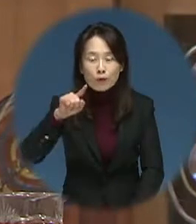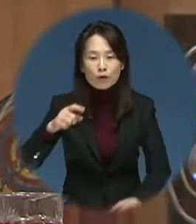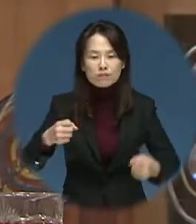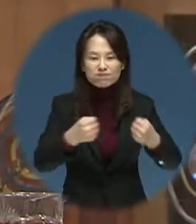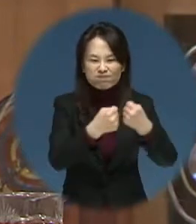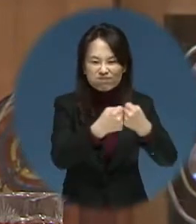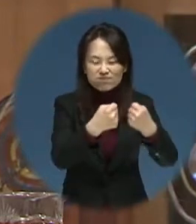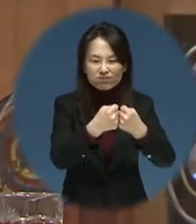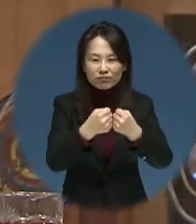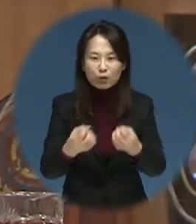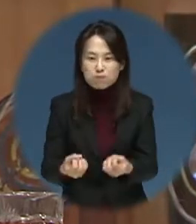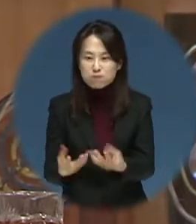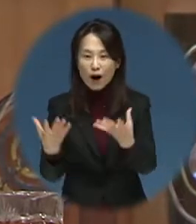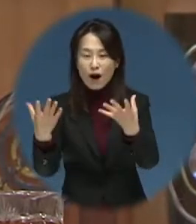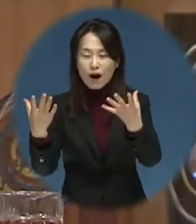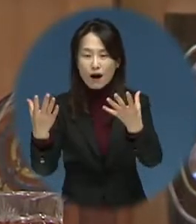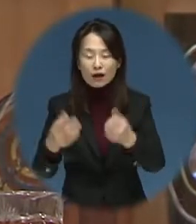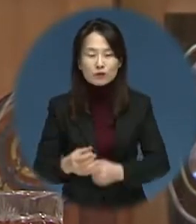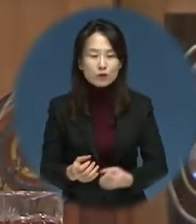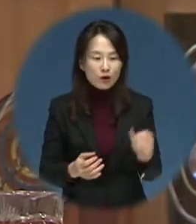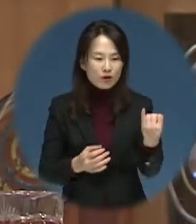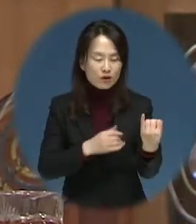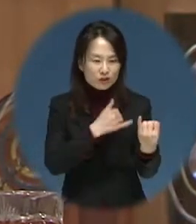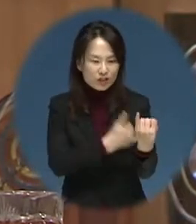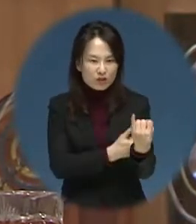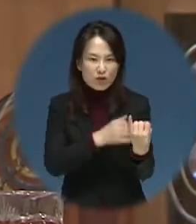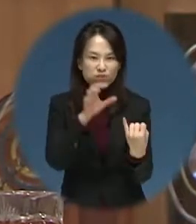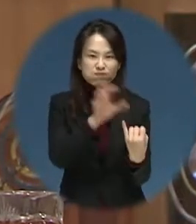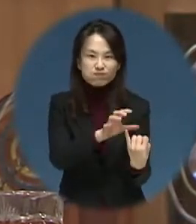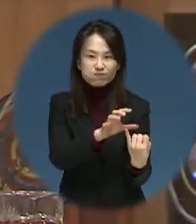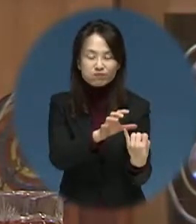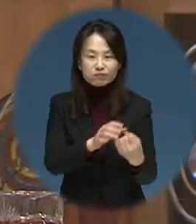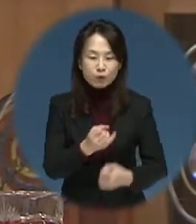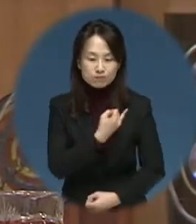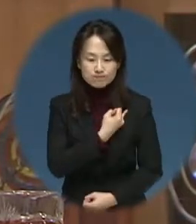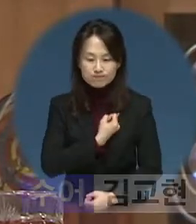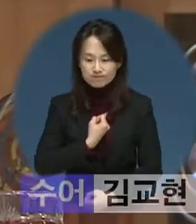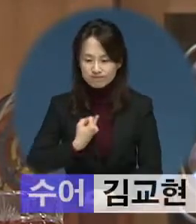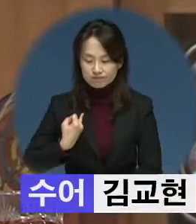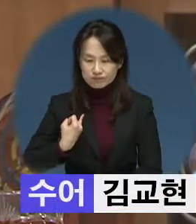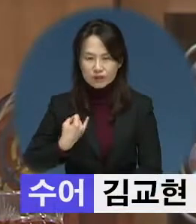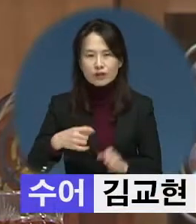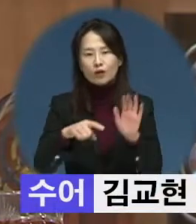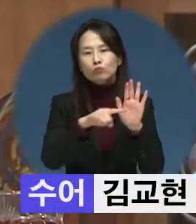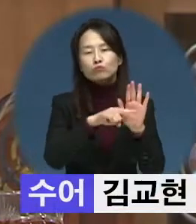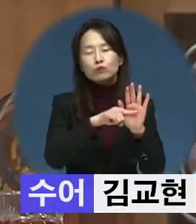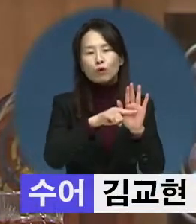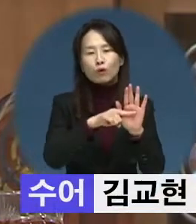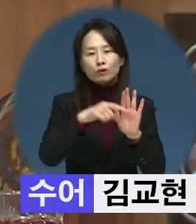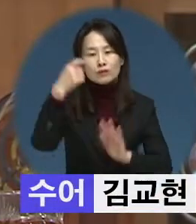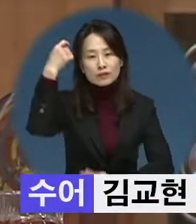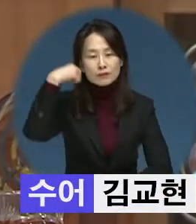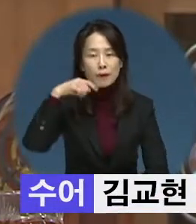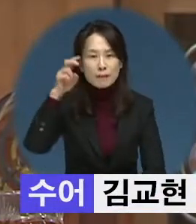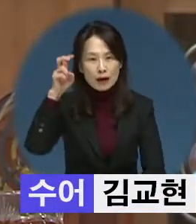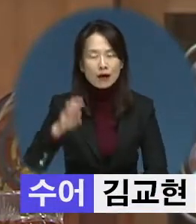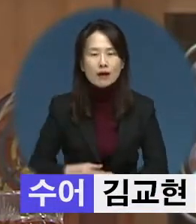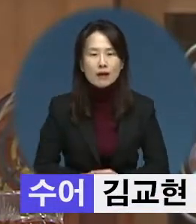전쟁, 테러, 또 여성 인권 억압, 뭐 일부 다처제 이런 부정적 이미지들이 먼저